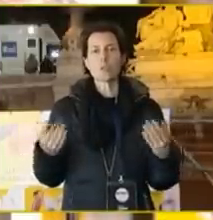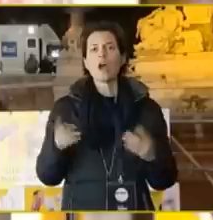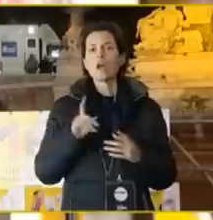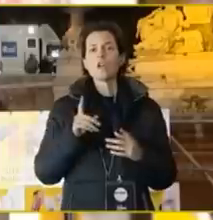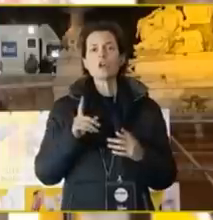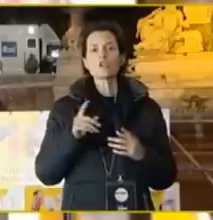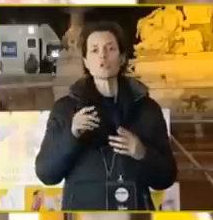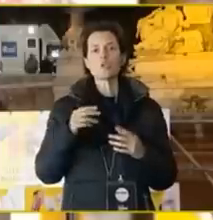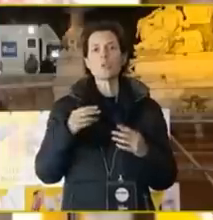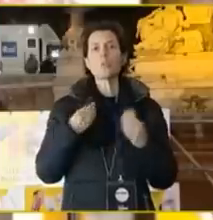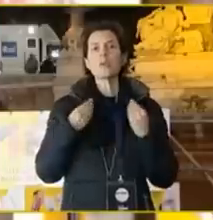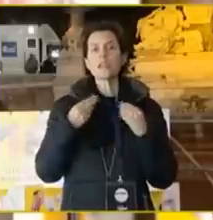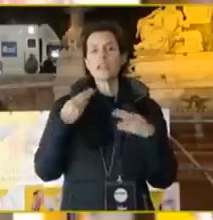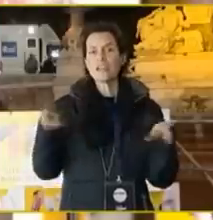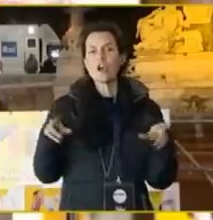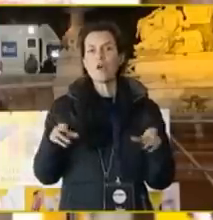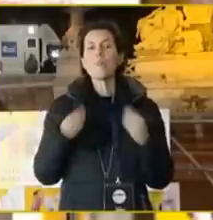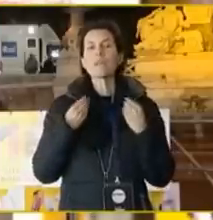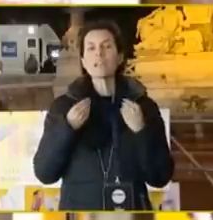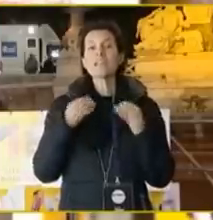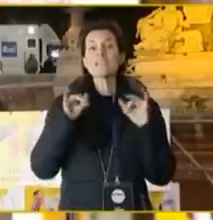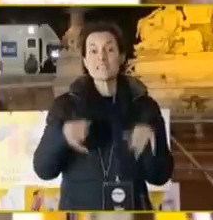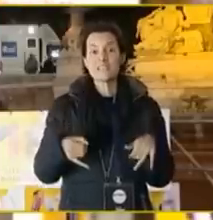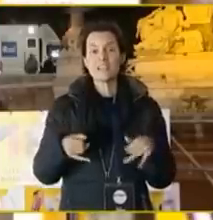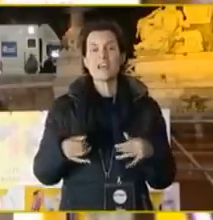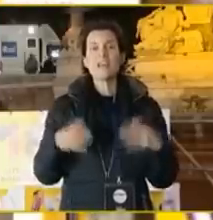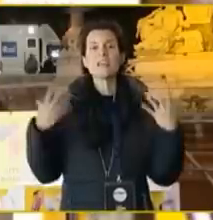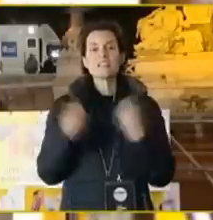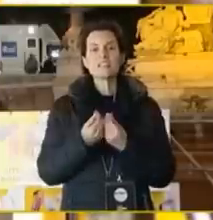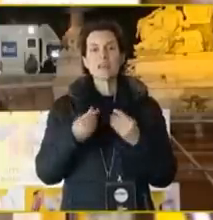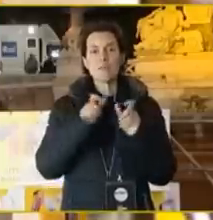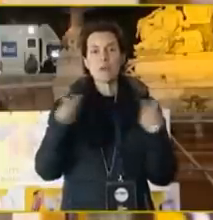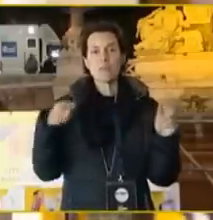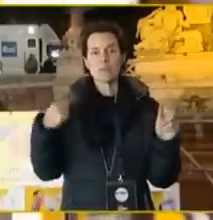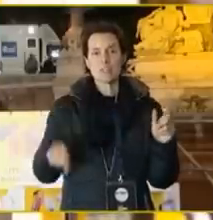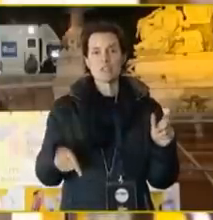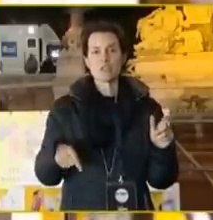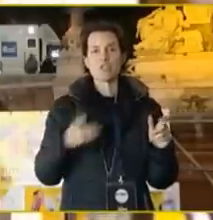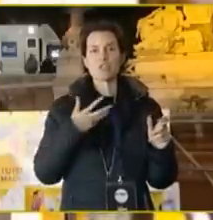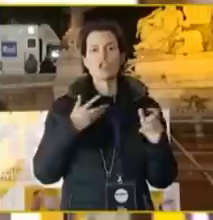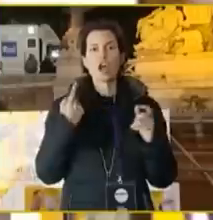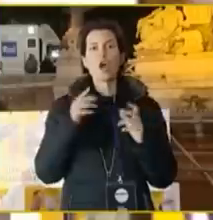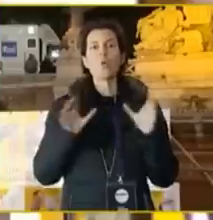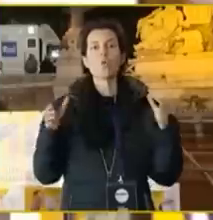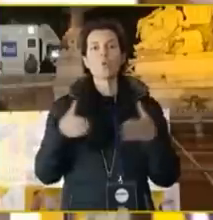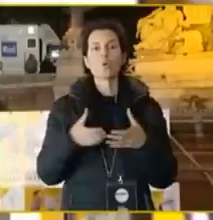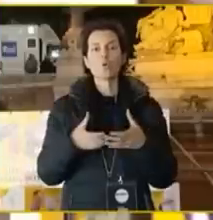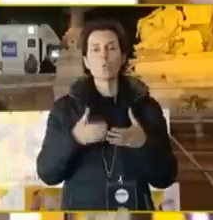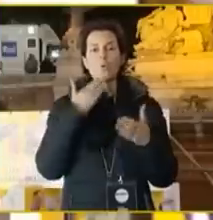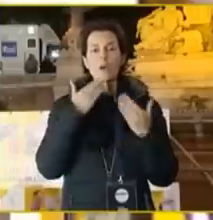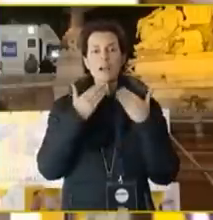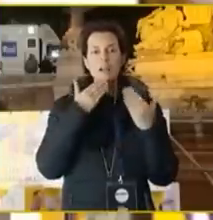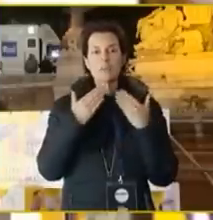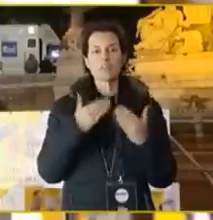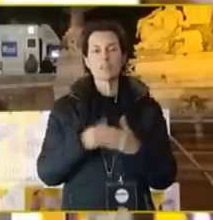sì. E insieme a queste persone ci sarà un gruppo parlamentare del Movimento 5 Stelle